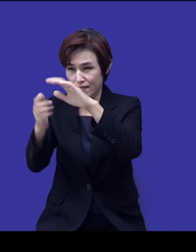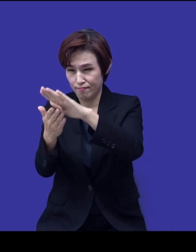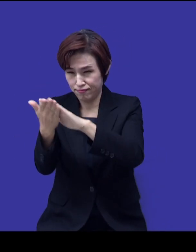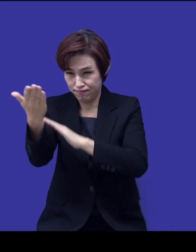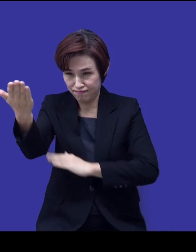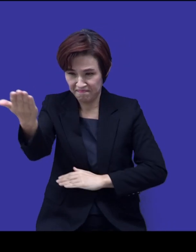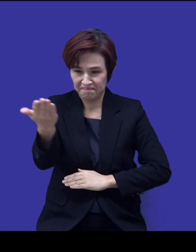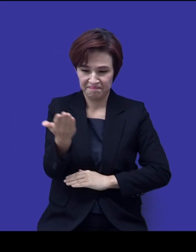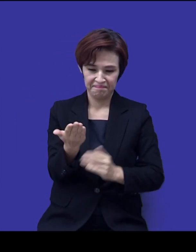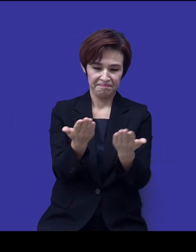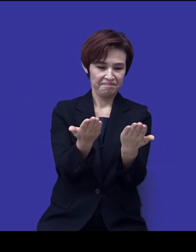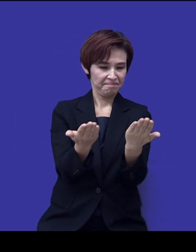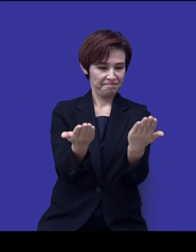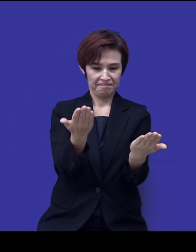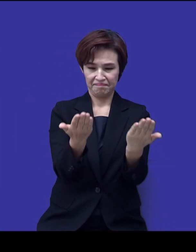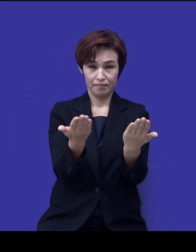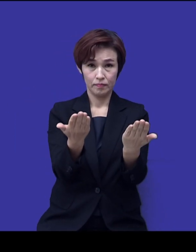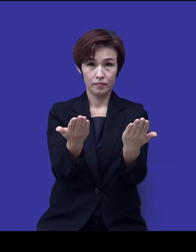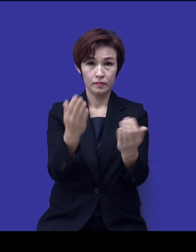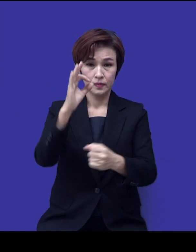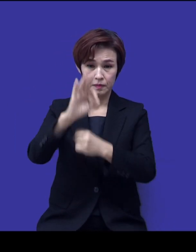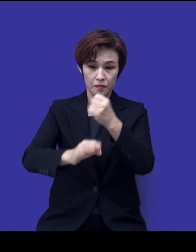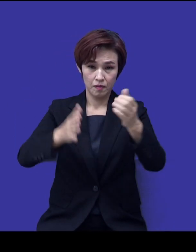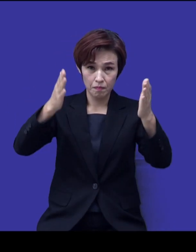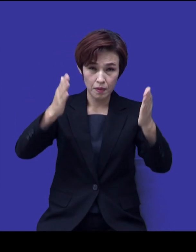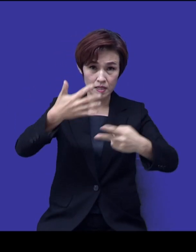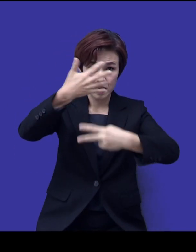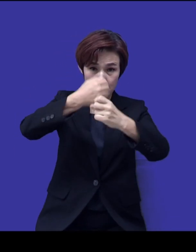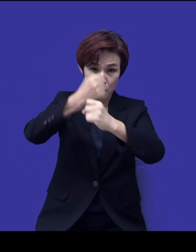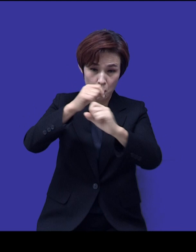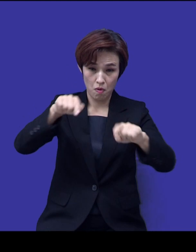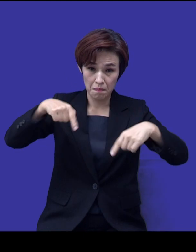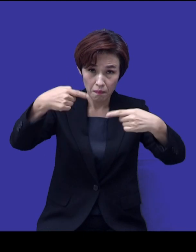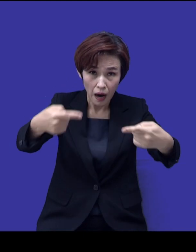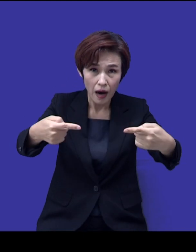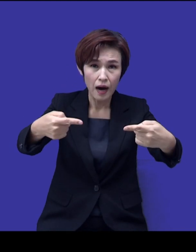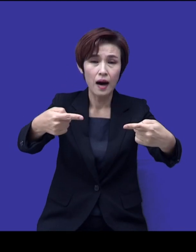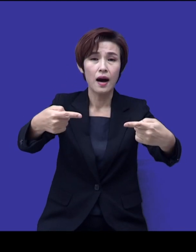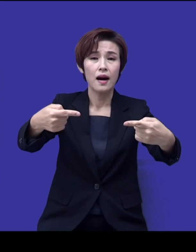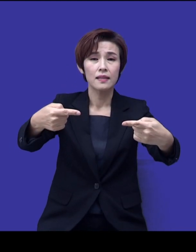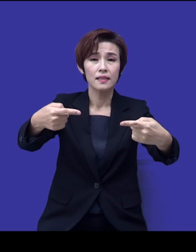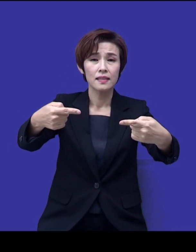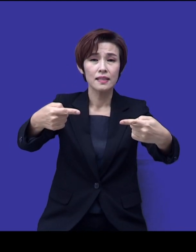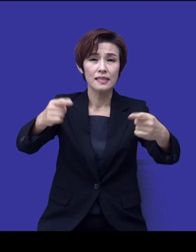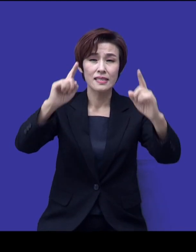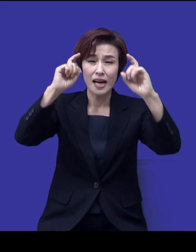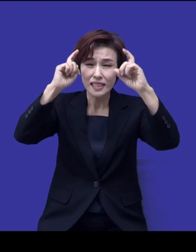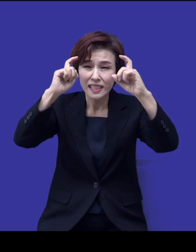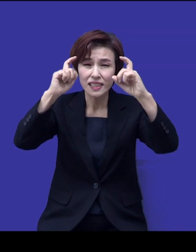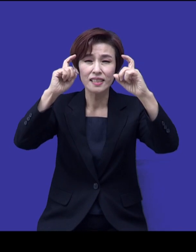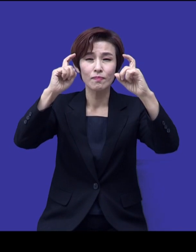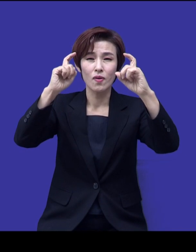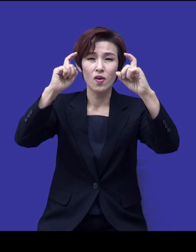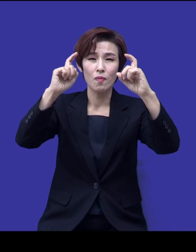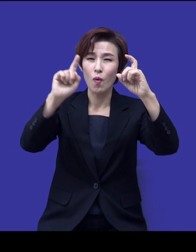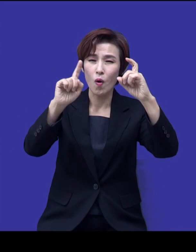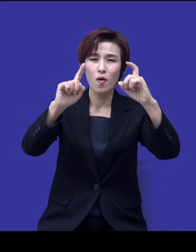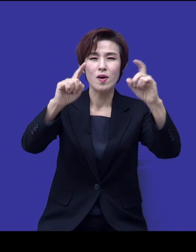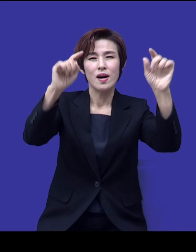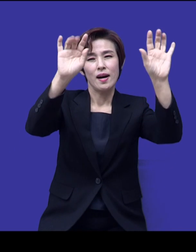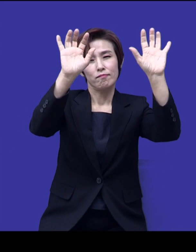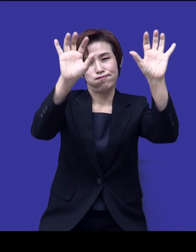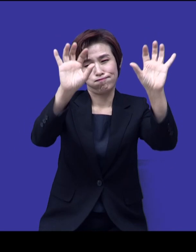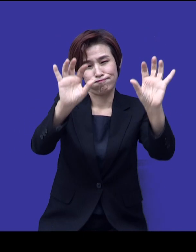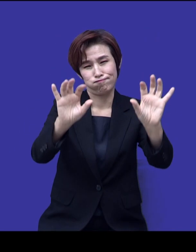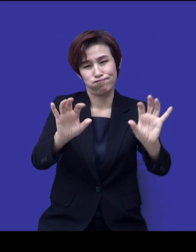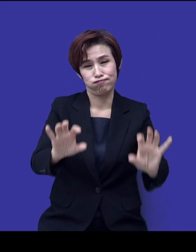근데 이제 다시 10년 만에 가보니까 디지털 세계가 돼서 네. 사진이 뭐 화면에 엄청나게 띄워져 있는 거예요.